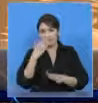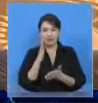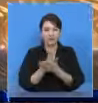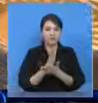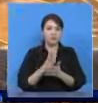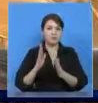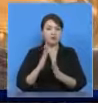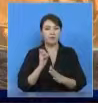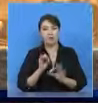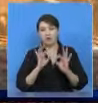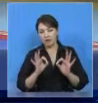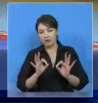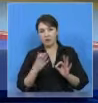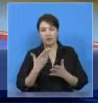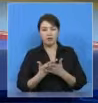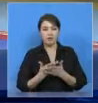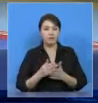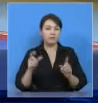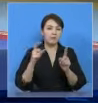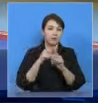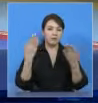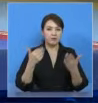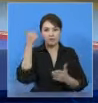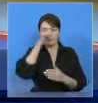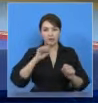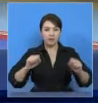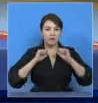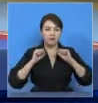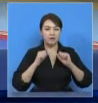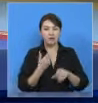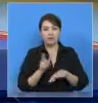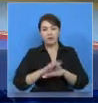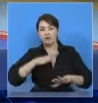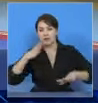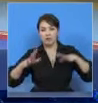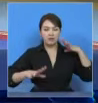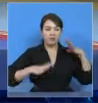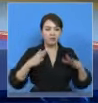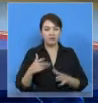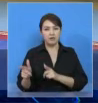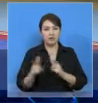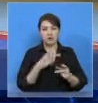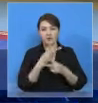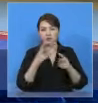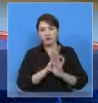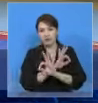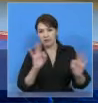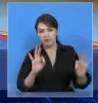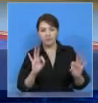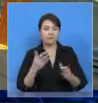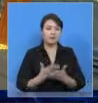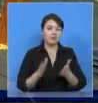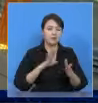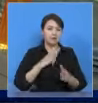заметная положительная динамика к слову в этом году спортсмены очень хорошо подготовлены и готовы показать отличный результат